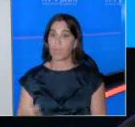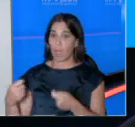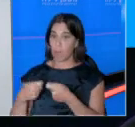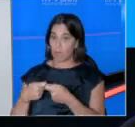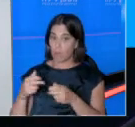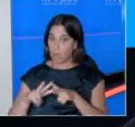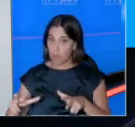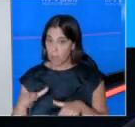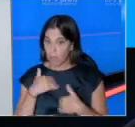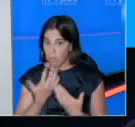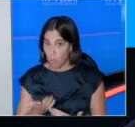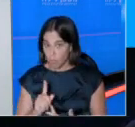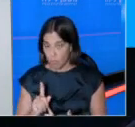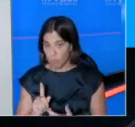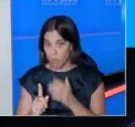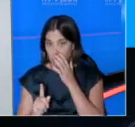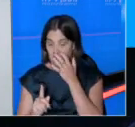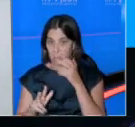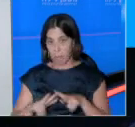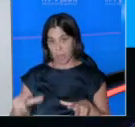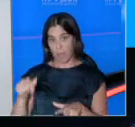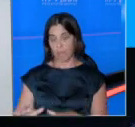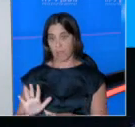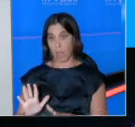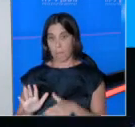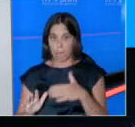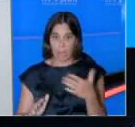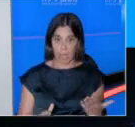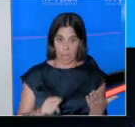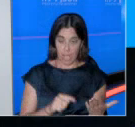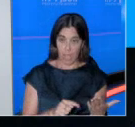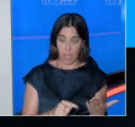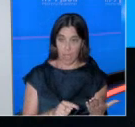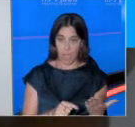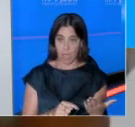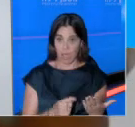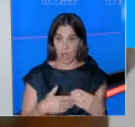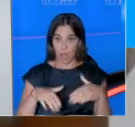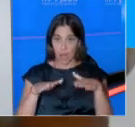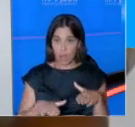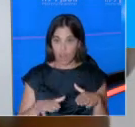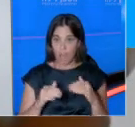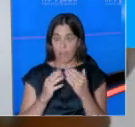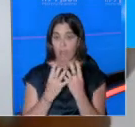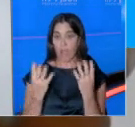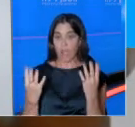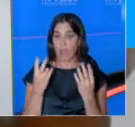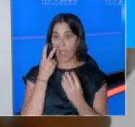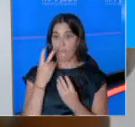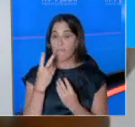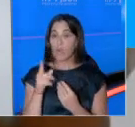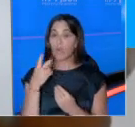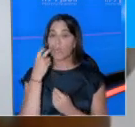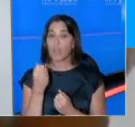המשותפת במצב לא טוב, לא טוב בסיטואציה הזאת. מצד אחד, היא לא לשבת על הגדר ולראות את